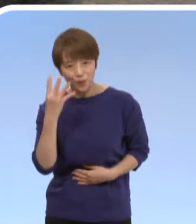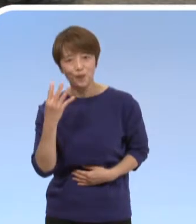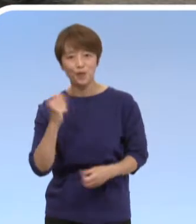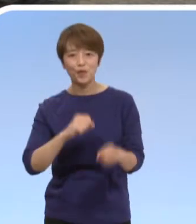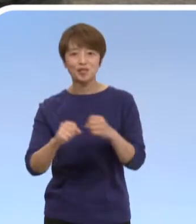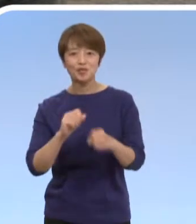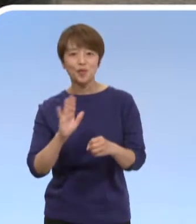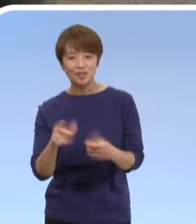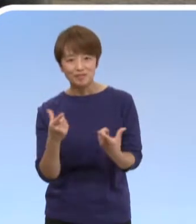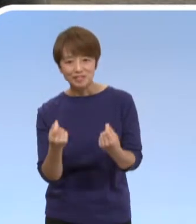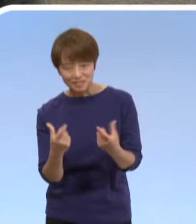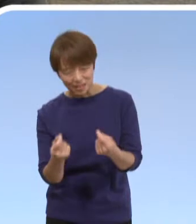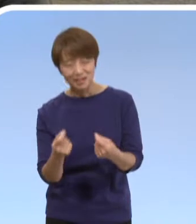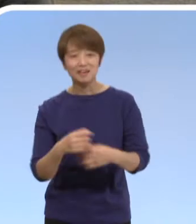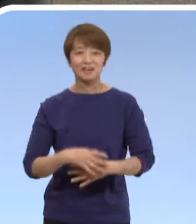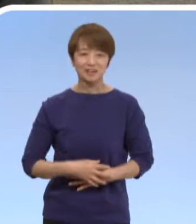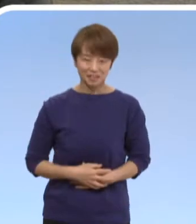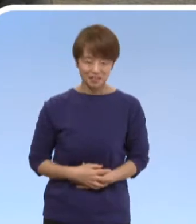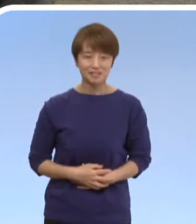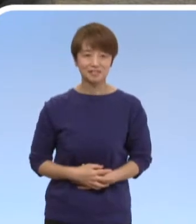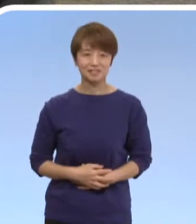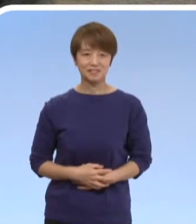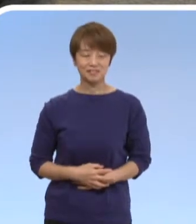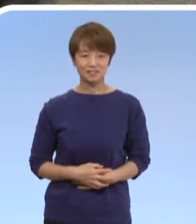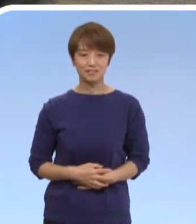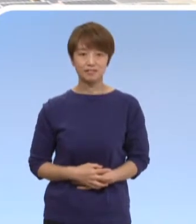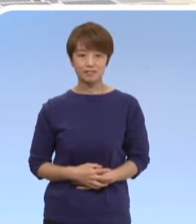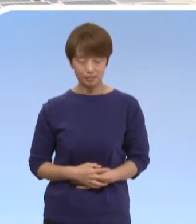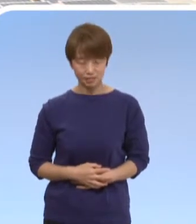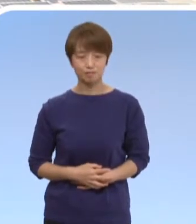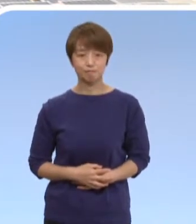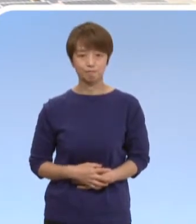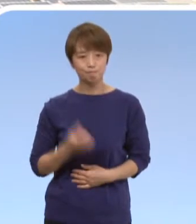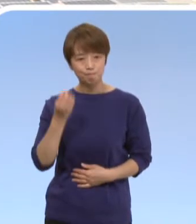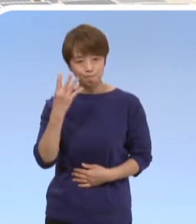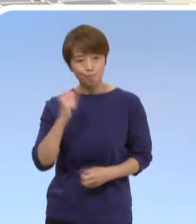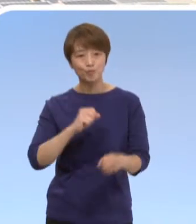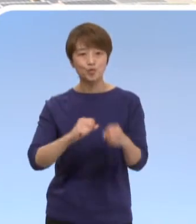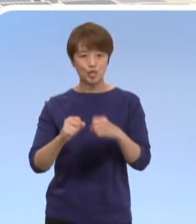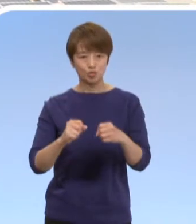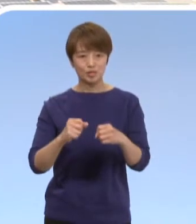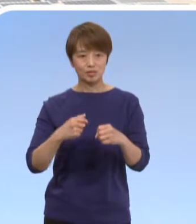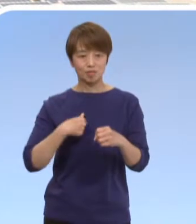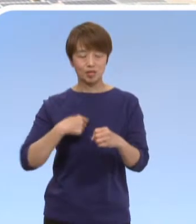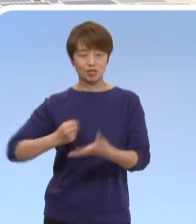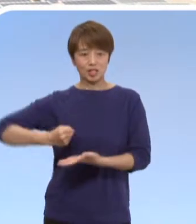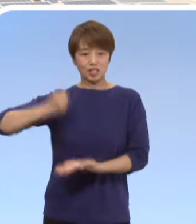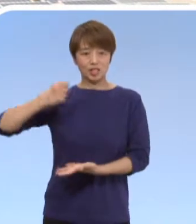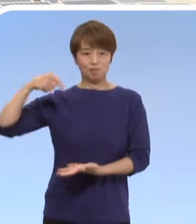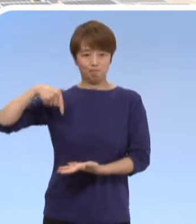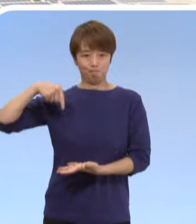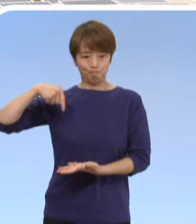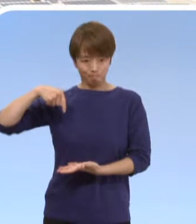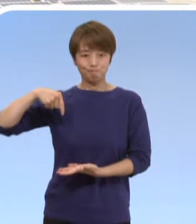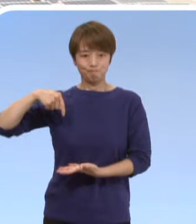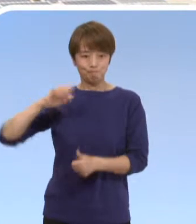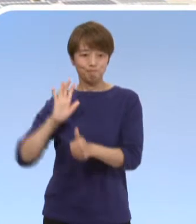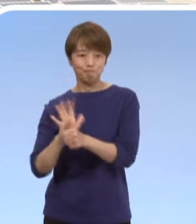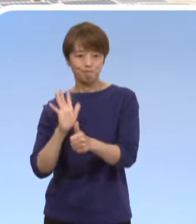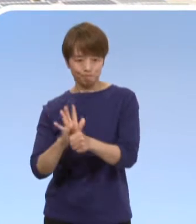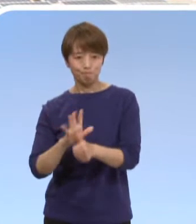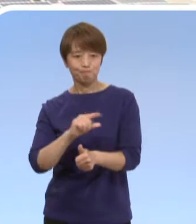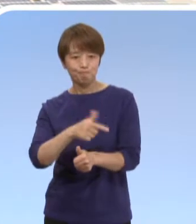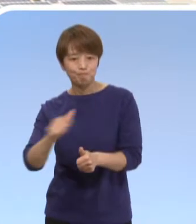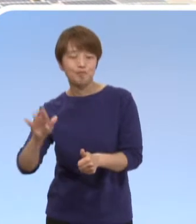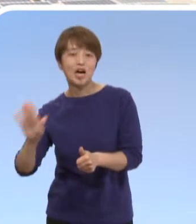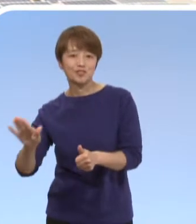面白いユニークな取り組みですね。 はい、ありがとうございます。そのユニークな取り組み、私たちの洲本未来づくり基金が支